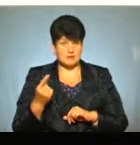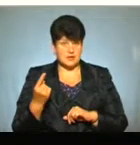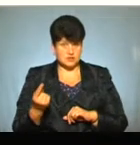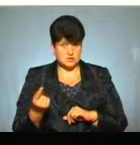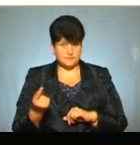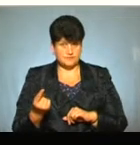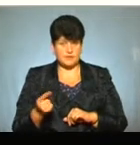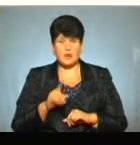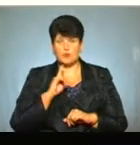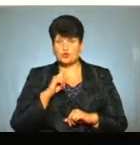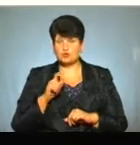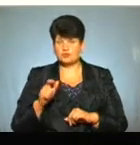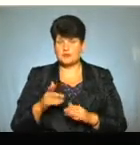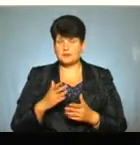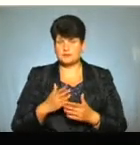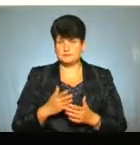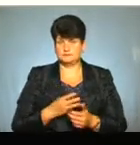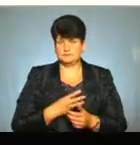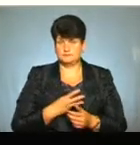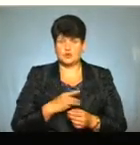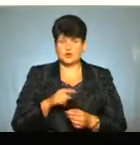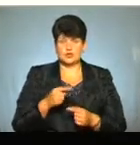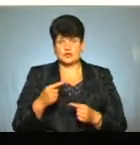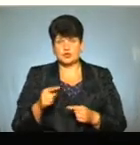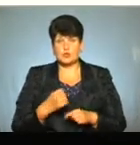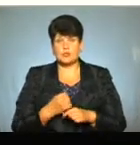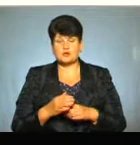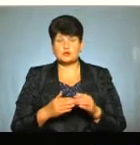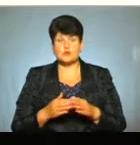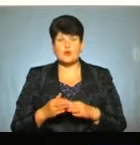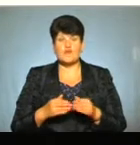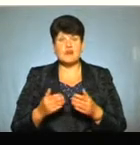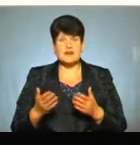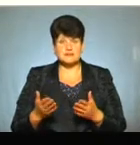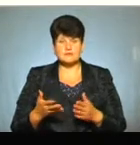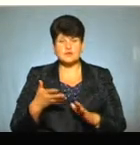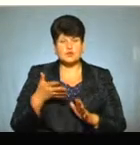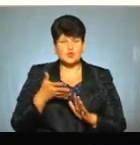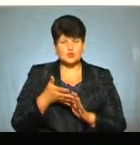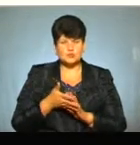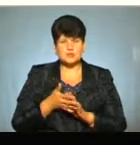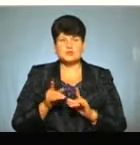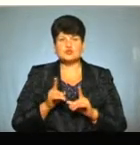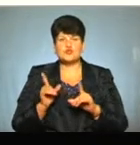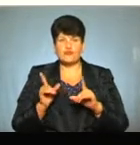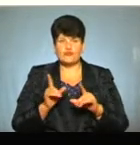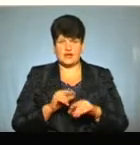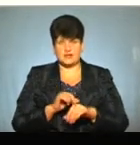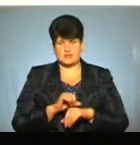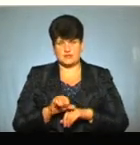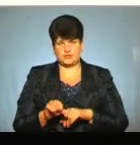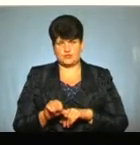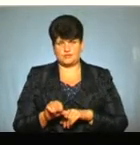перше. Молоді люди, які мали хист до тої чи іншої робітничої професії, зрозуміло, що виїхали за